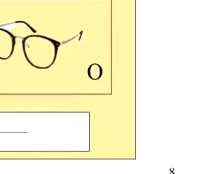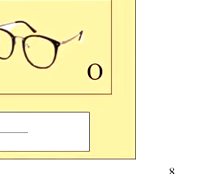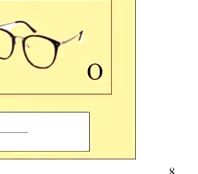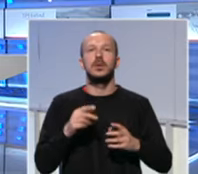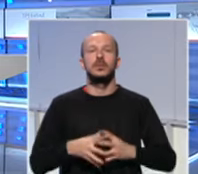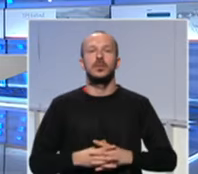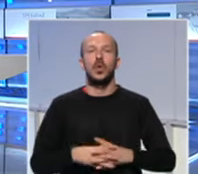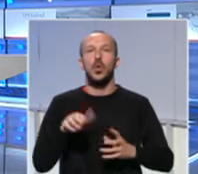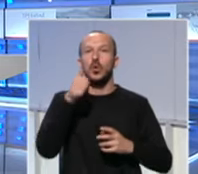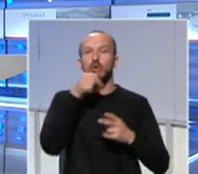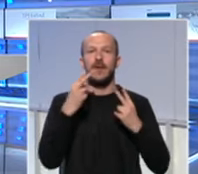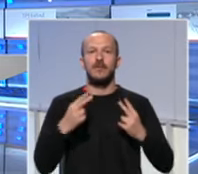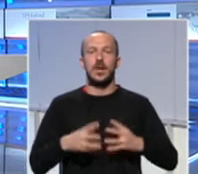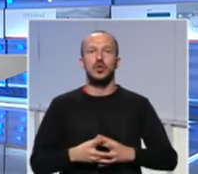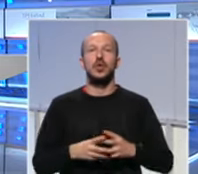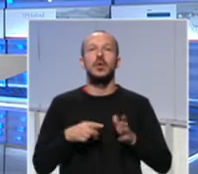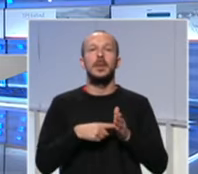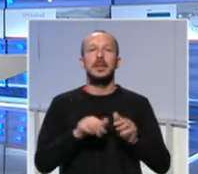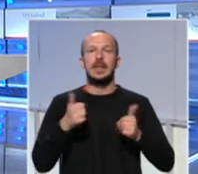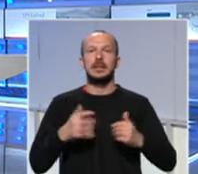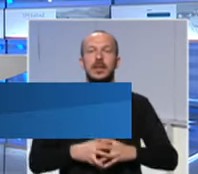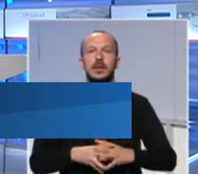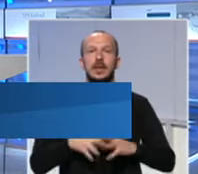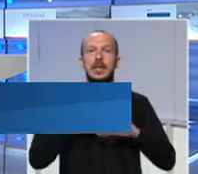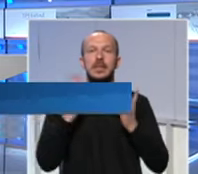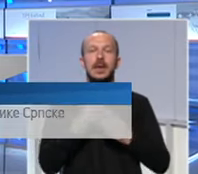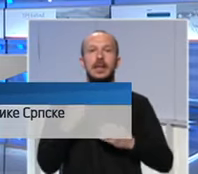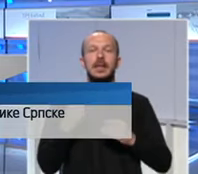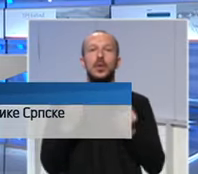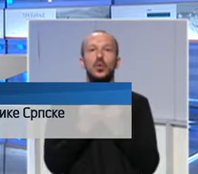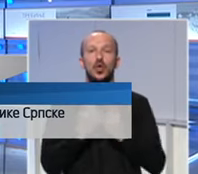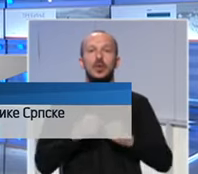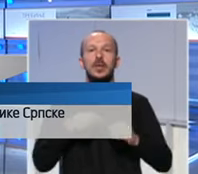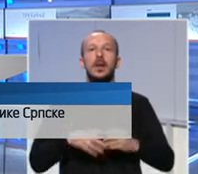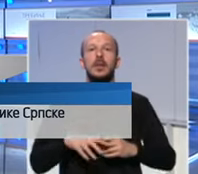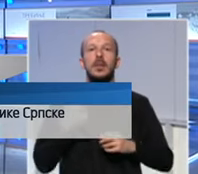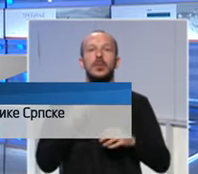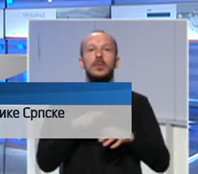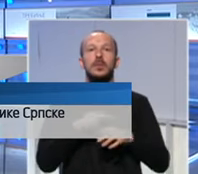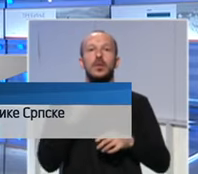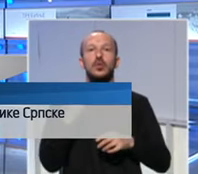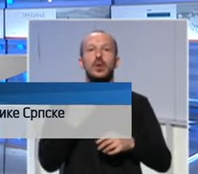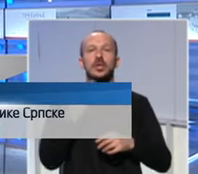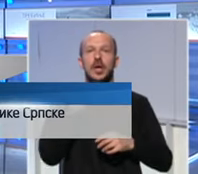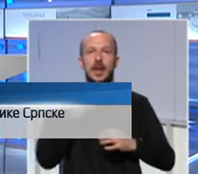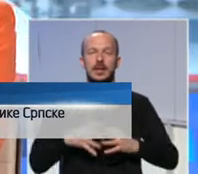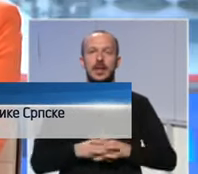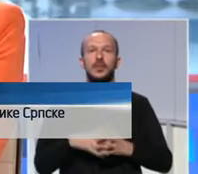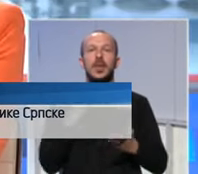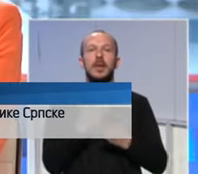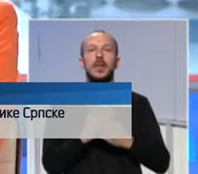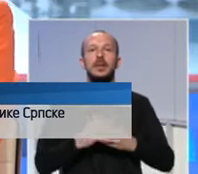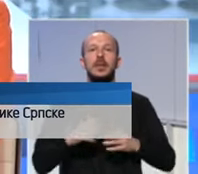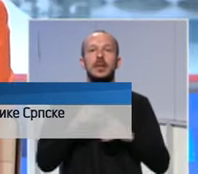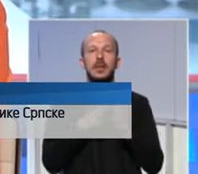tradicionalni način. Ono što je važno napomenuti jeste da će sve jedna učionica prve trijade, dakle prvog, drugog i trećeg razreda, biti